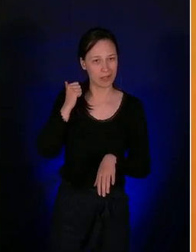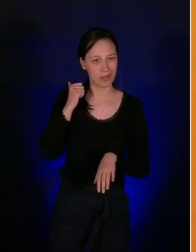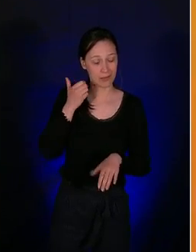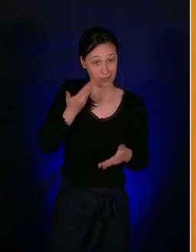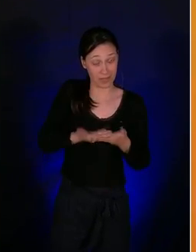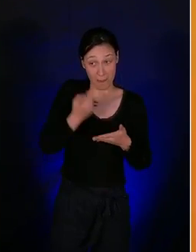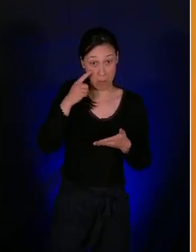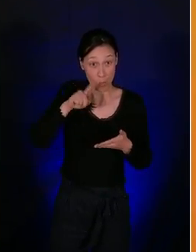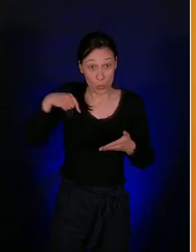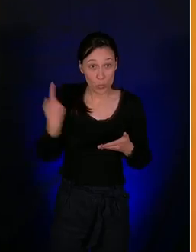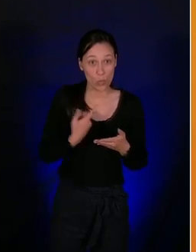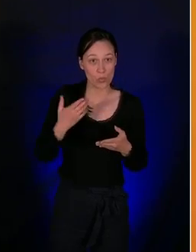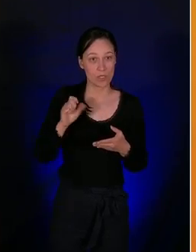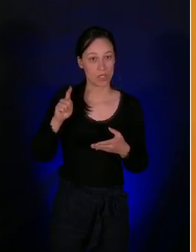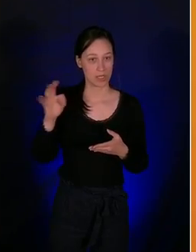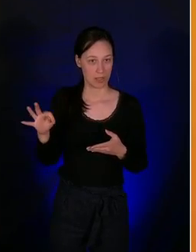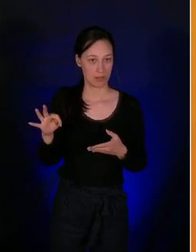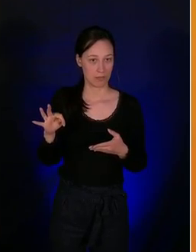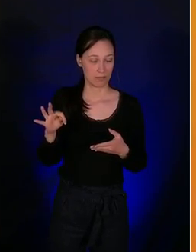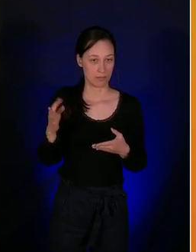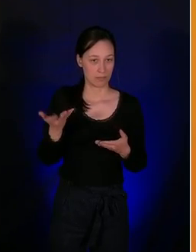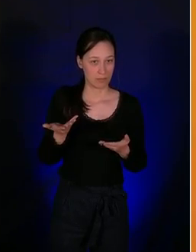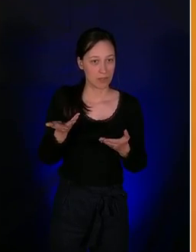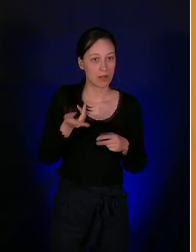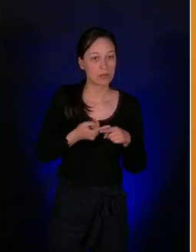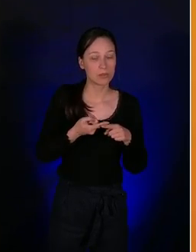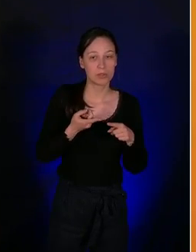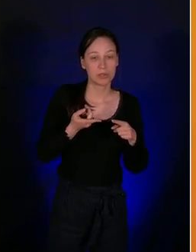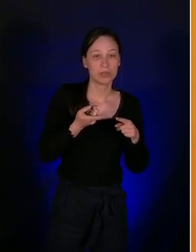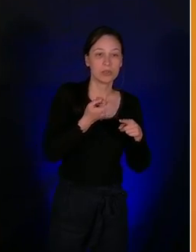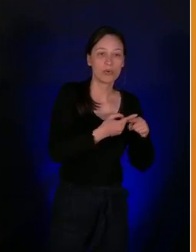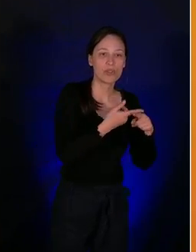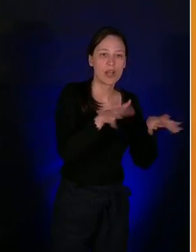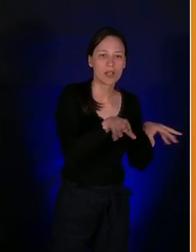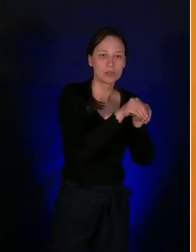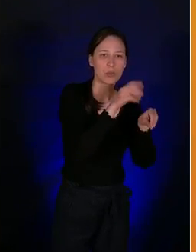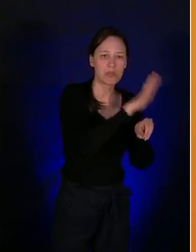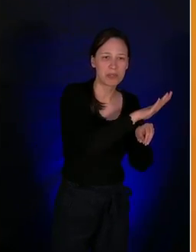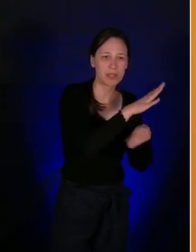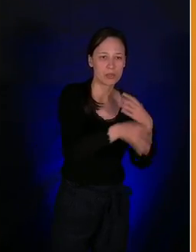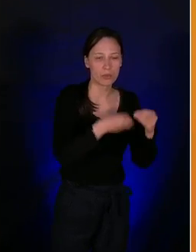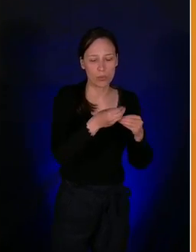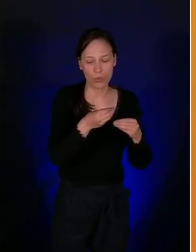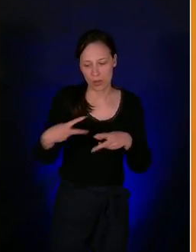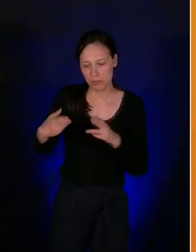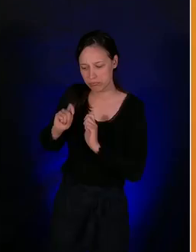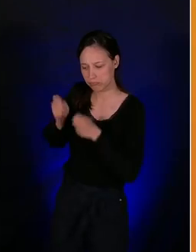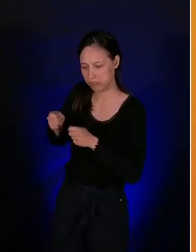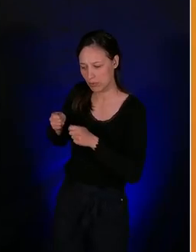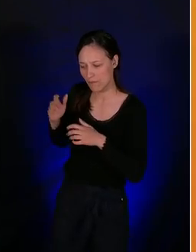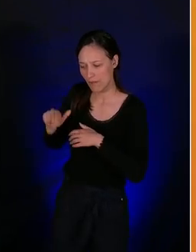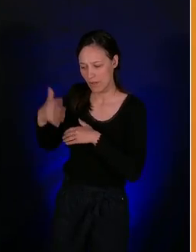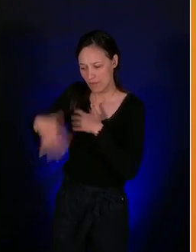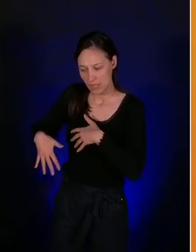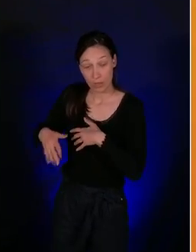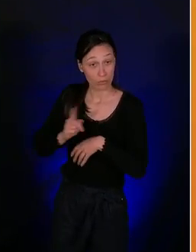CGT, et non donc ni celui de la Confédération, ni de la direction sortante, ni celui de Philippe Martinez.